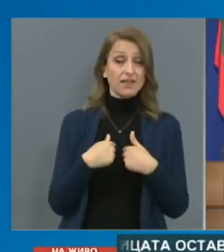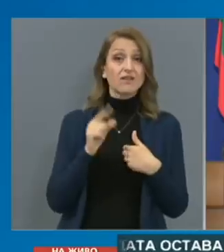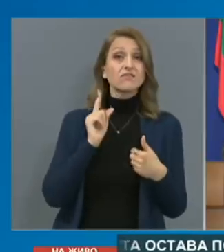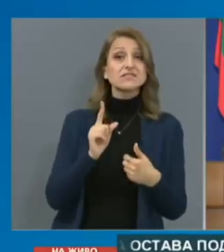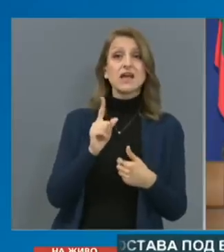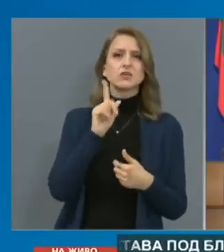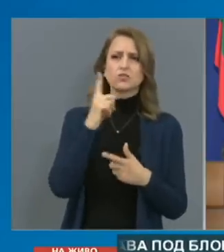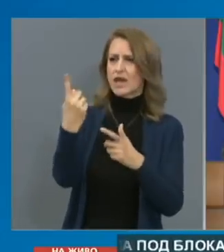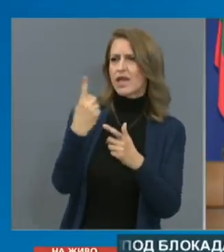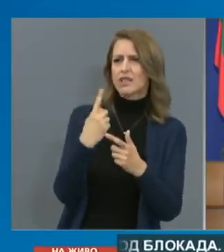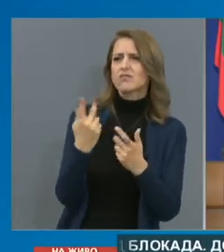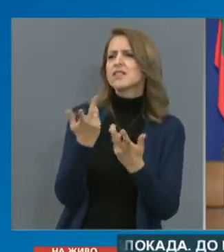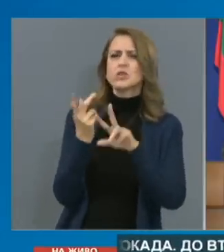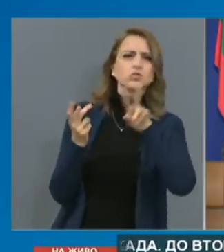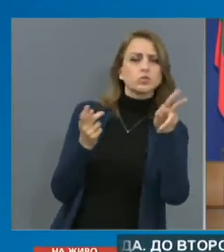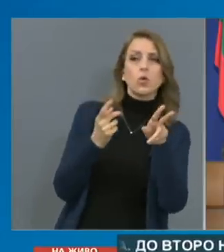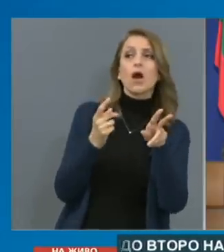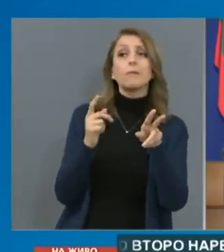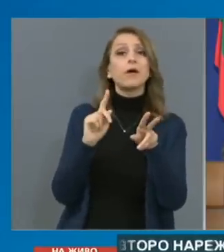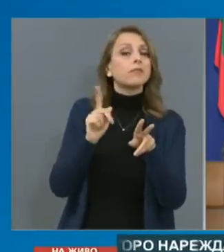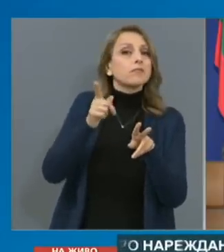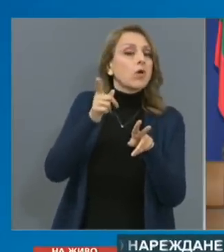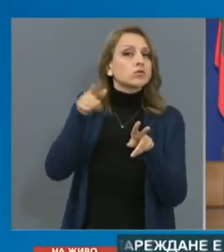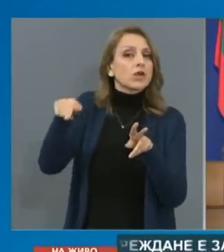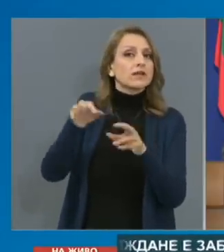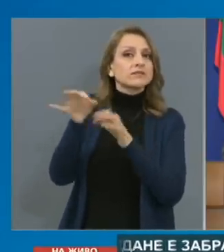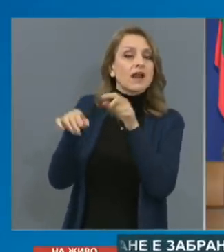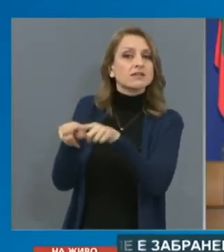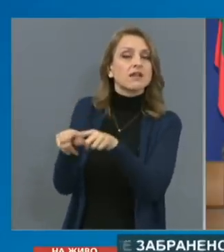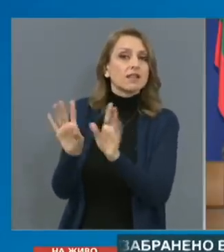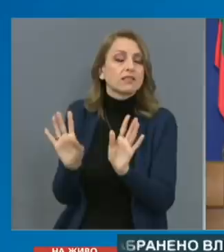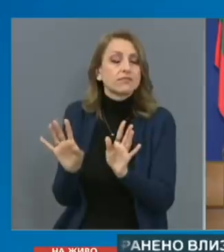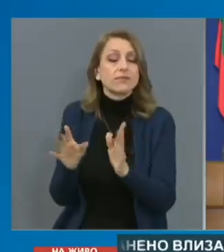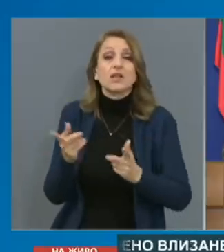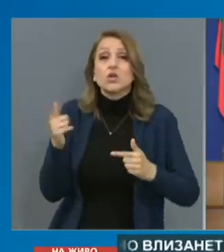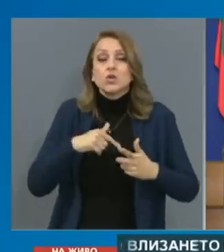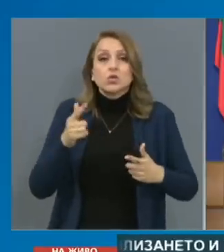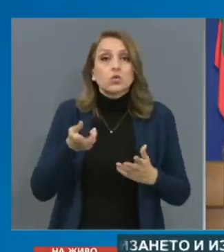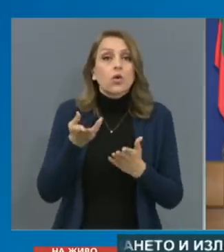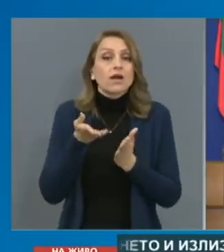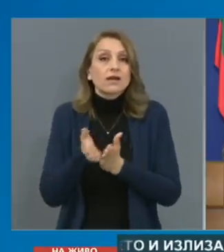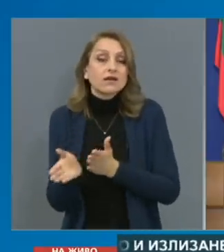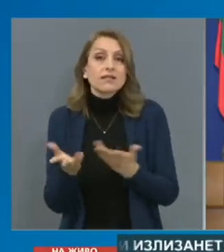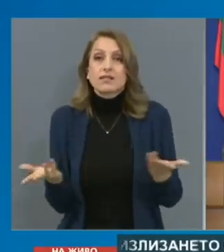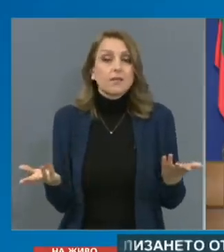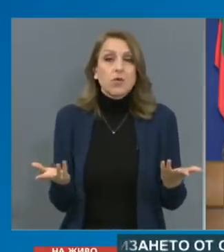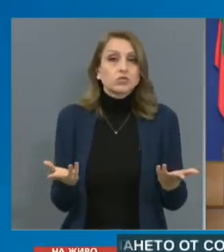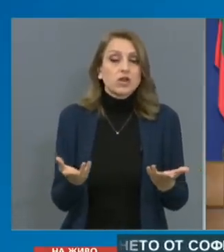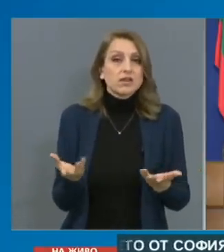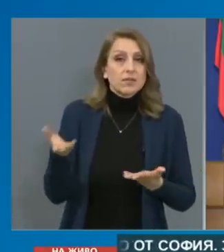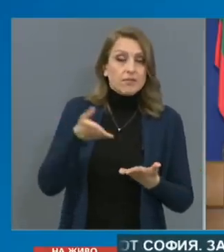пациент го разглеждаме като потенциално заразен. Друга стратегия не може да се приложи. И това са всички предписания, разбира